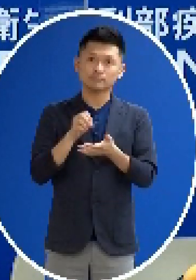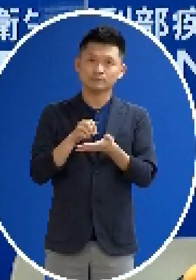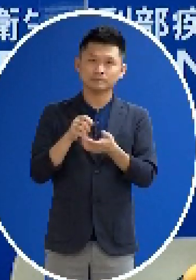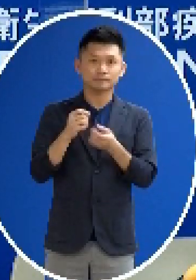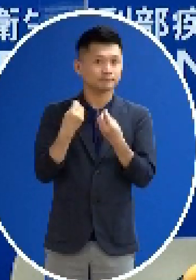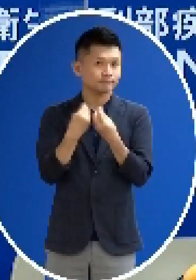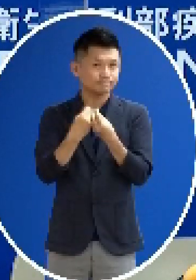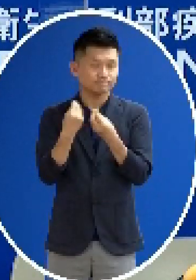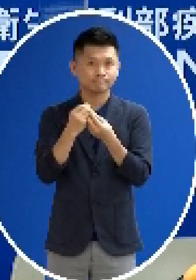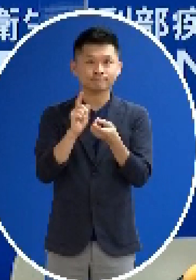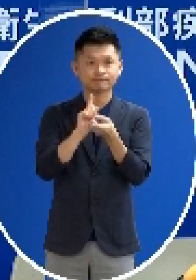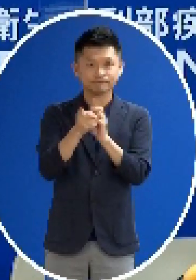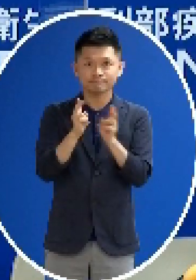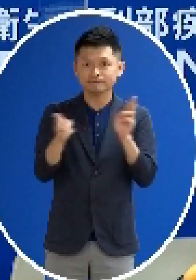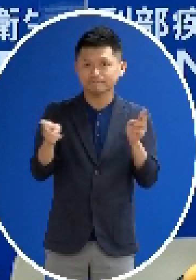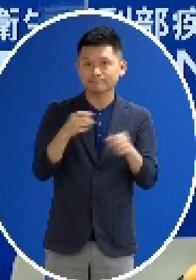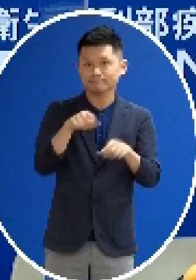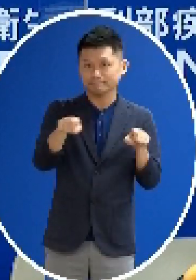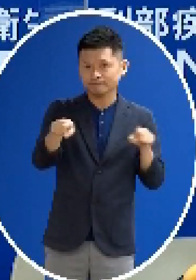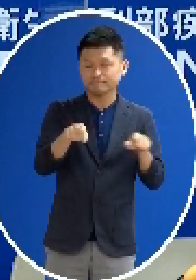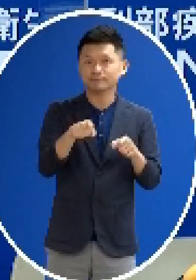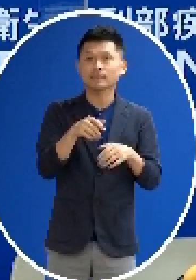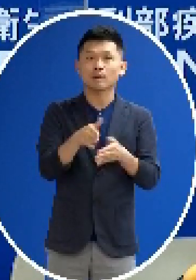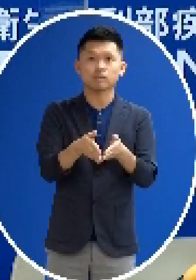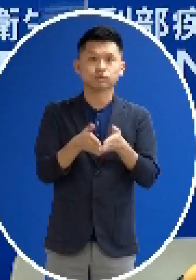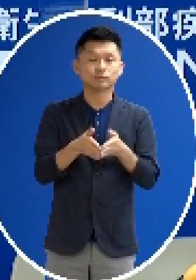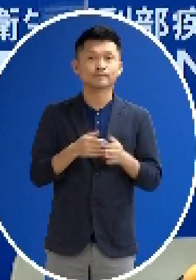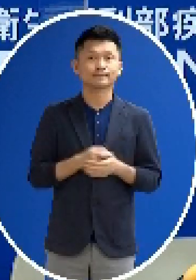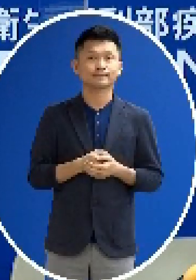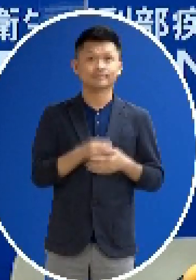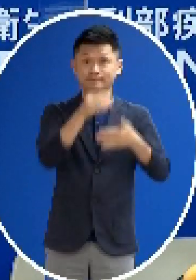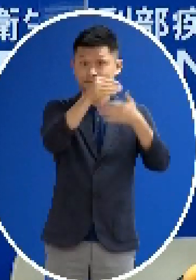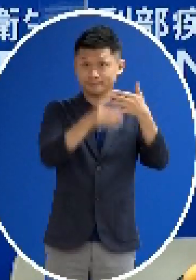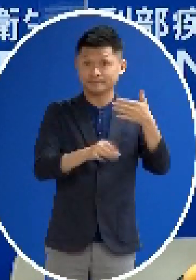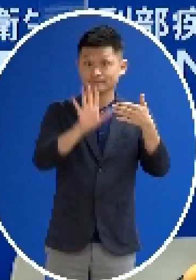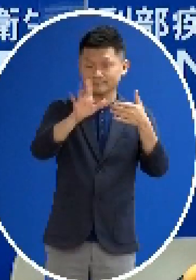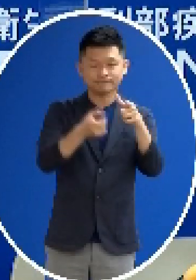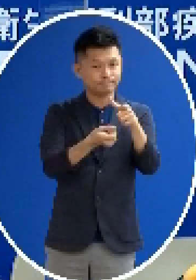好，这是一个哈相关的一些指引，那我们也会尽快的来公布。